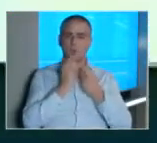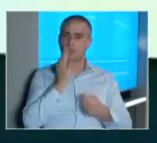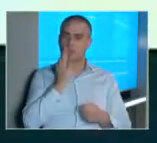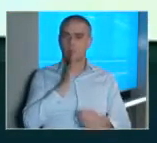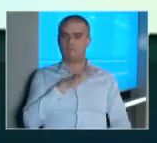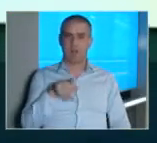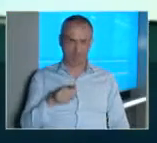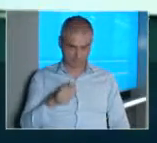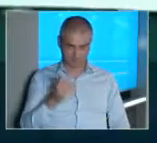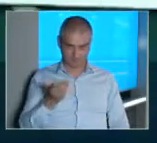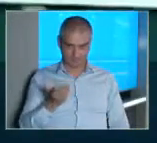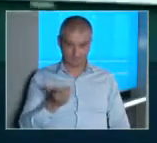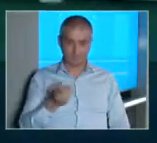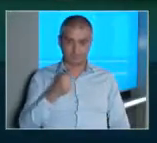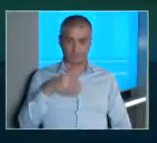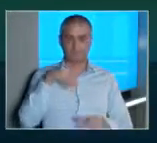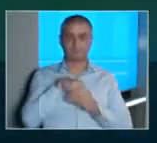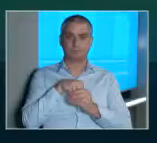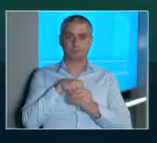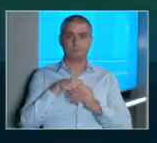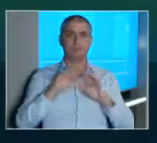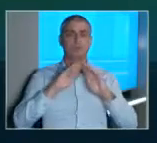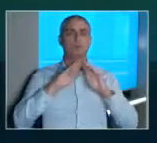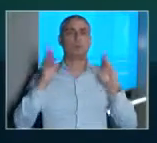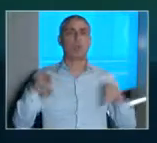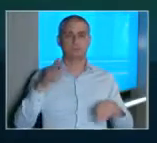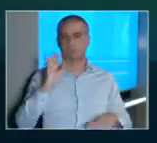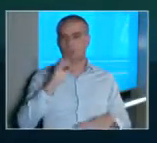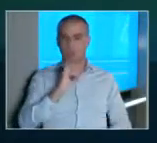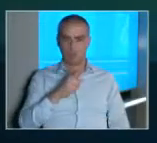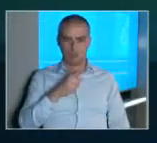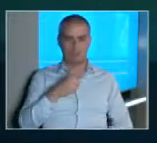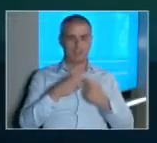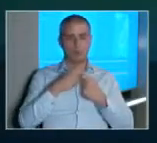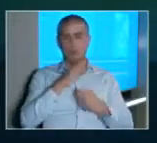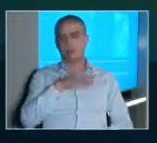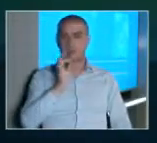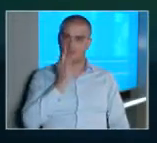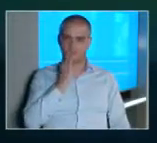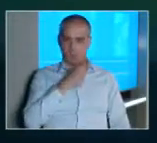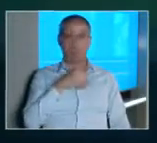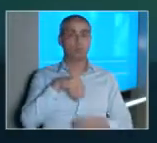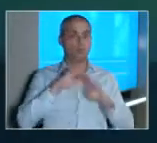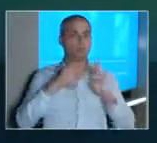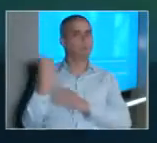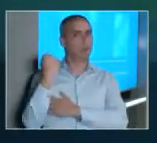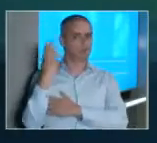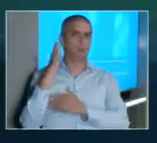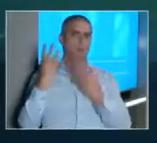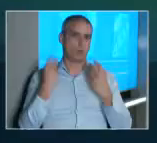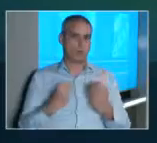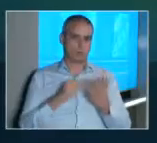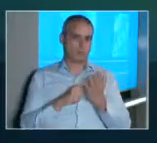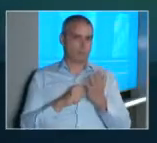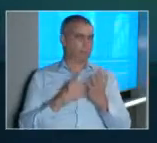הנוער והילדים, והיא חלק ממועצת ארגוני הילדים והנוער, שהיא מועצה חזקה וטובה,